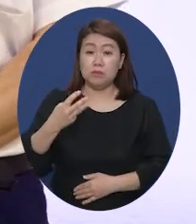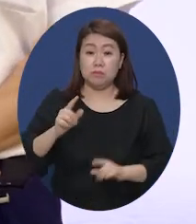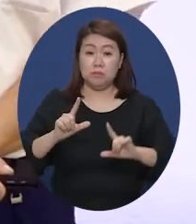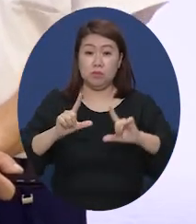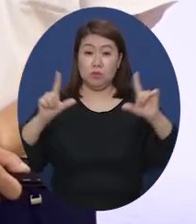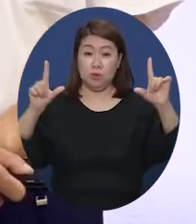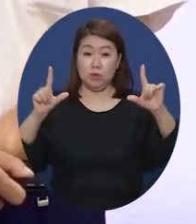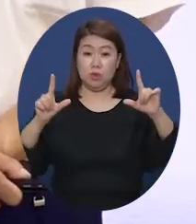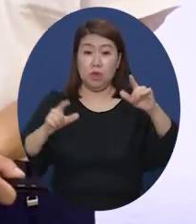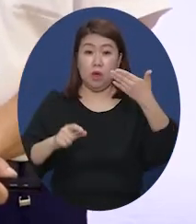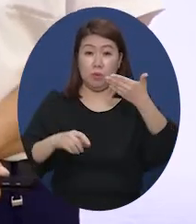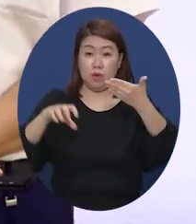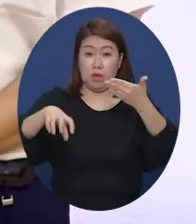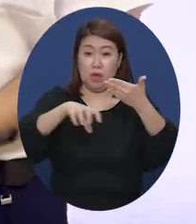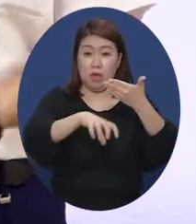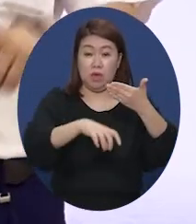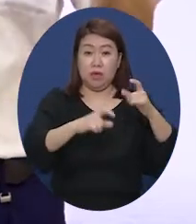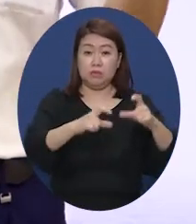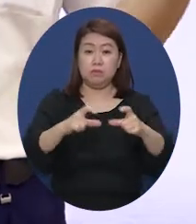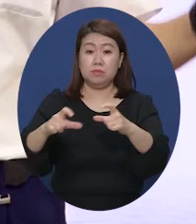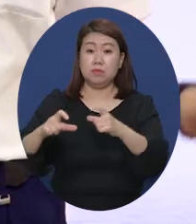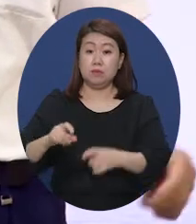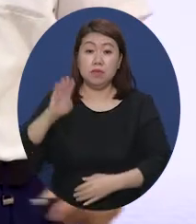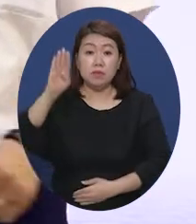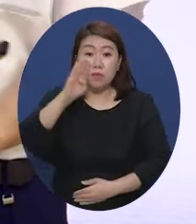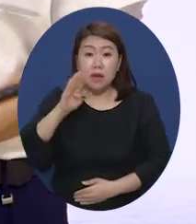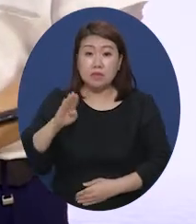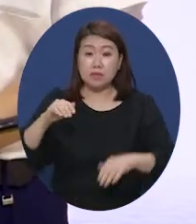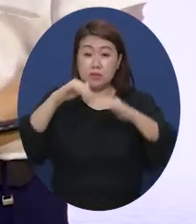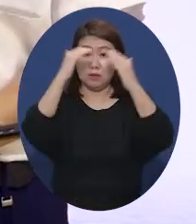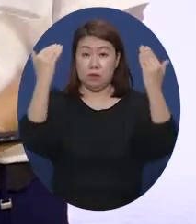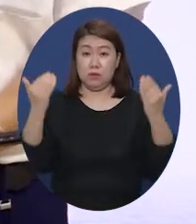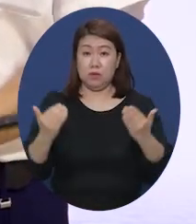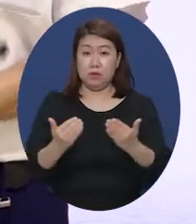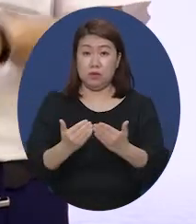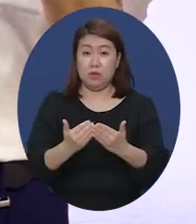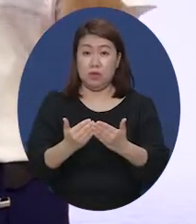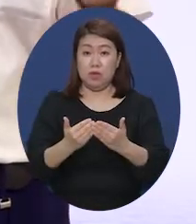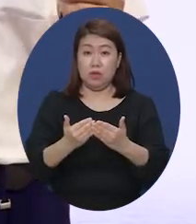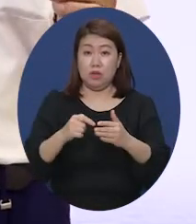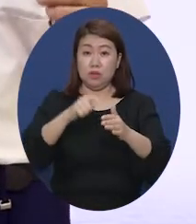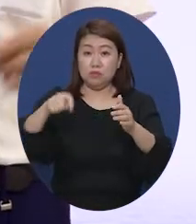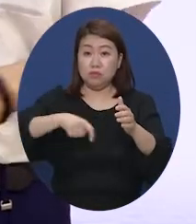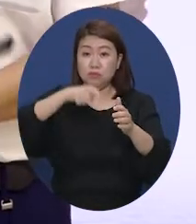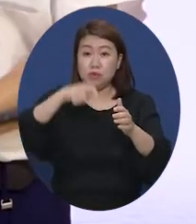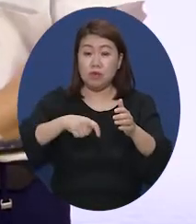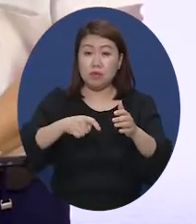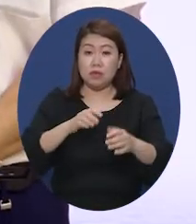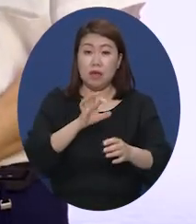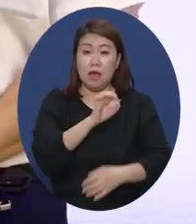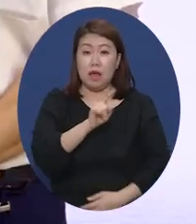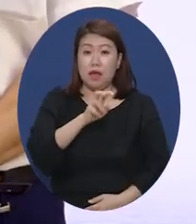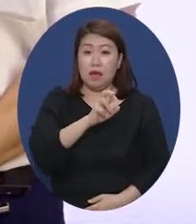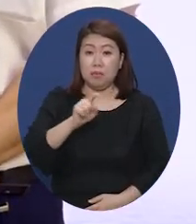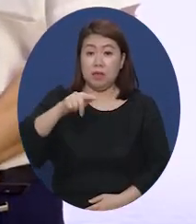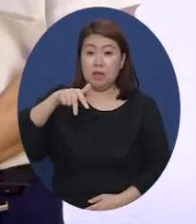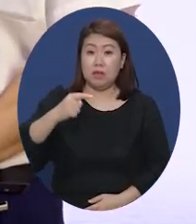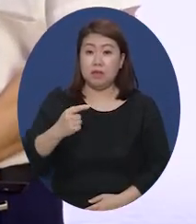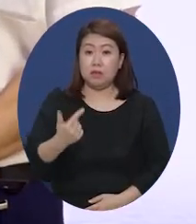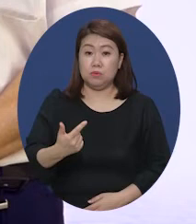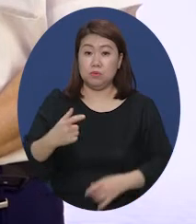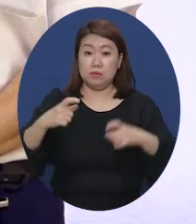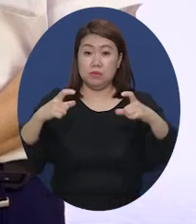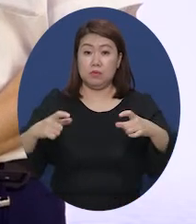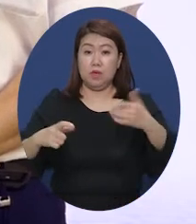1953년에 브라질 정부는 국외주의 이제 브라질 전체에 들어가고 있는 브라질 주 중에서도 아마존